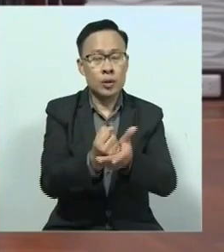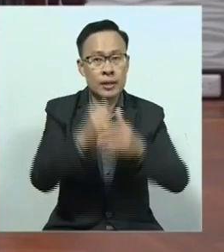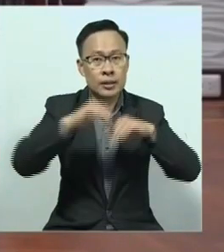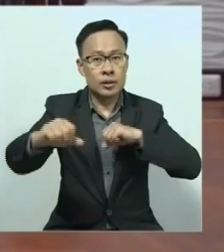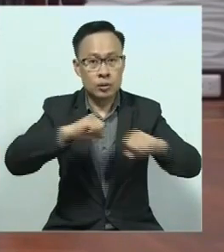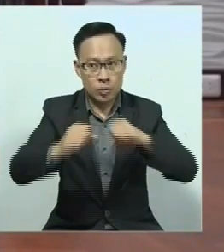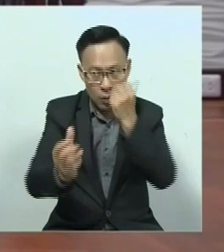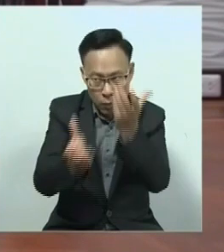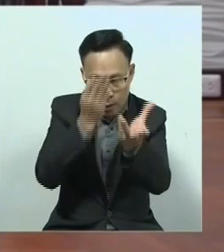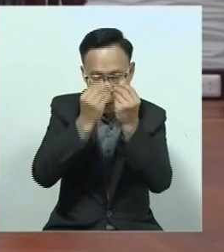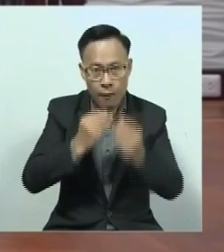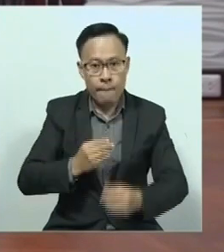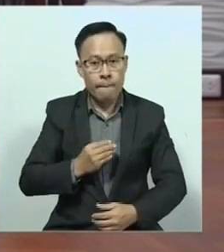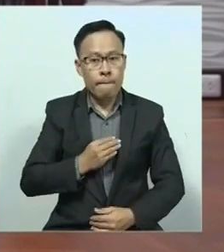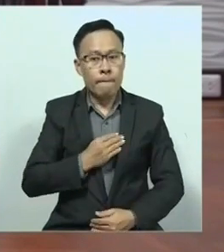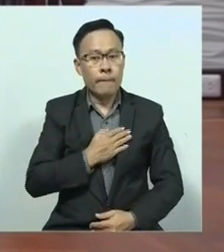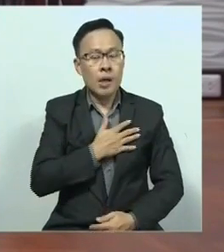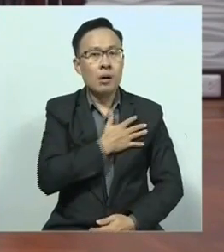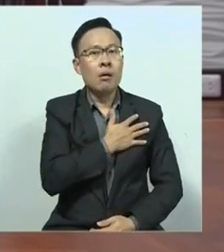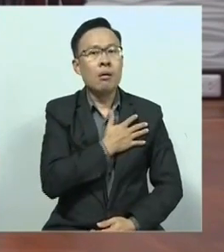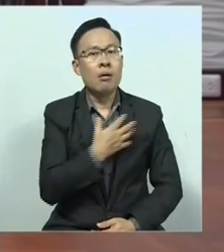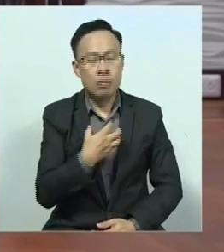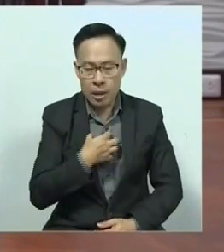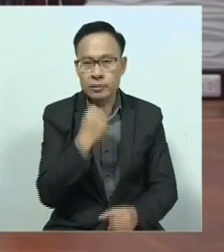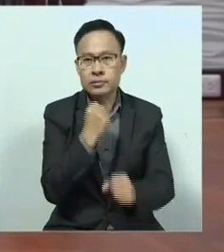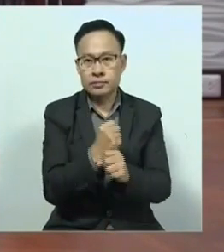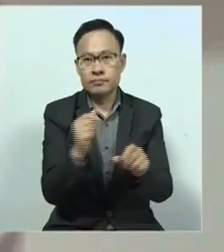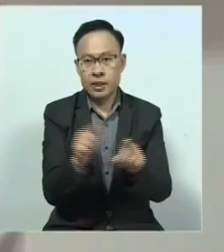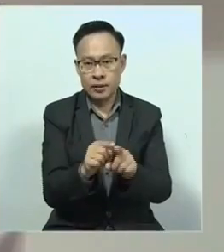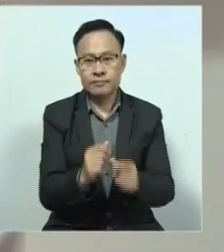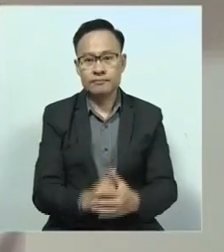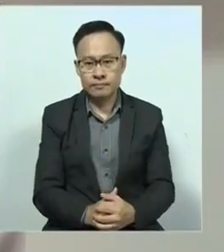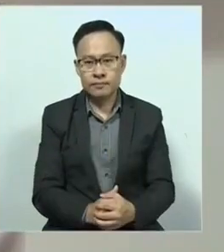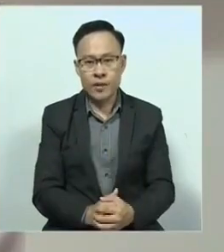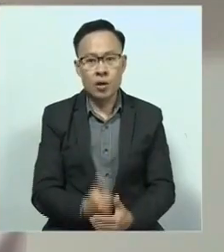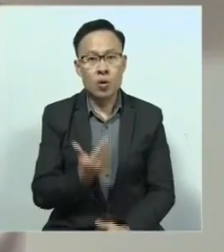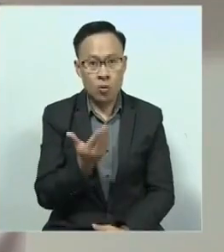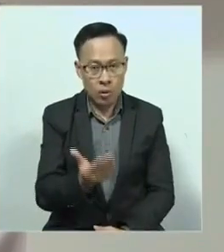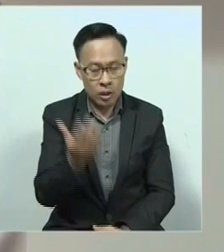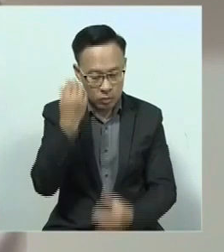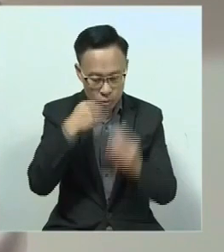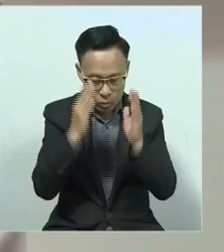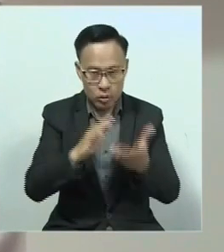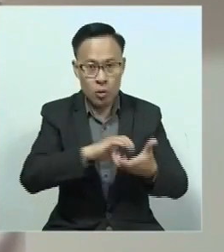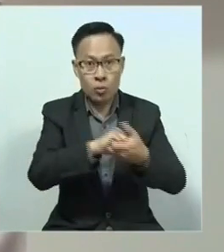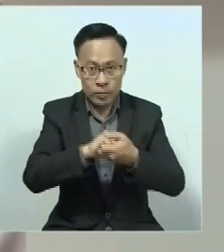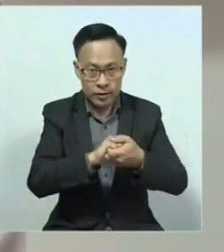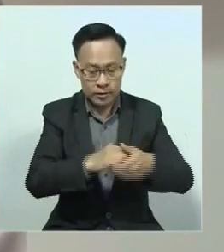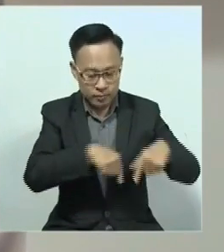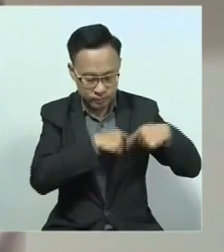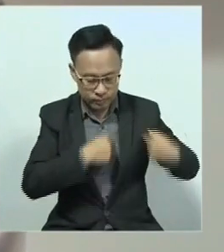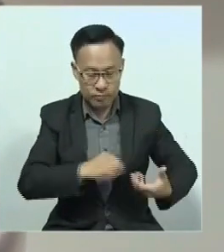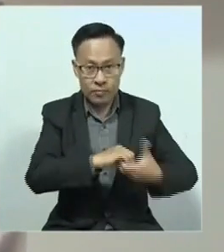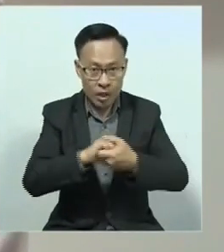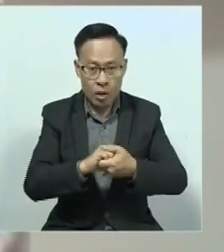ยาวชนท่านจะเกิดขึ้นณอีกไม่ช้านี้ที่เกิดขึ้นขอจงร่วมใจกันแล้วขอเชิญชวน